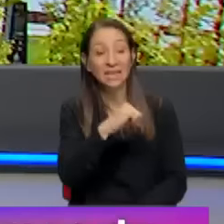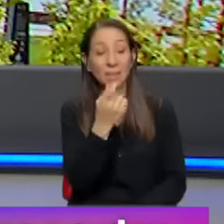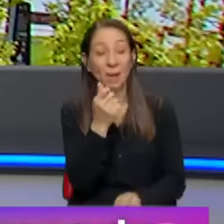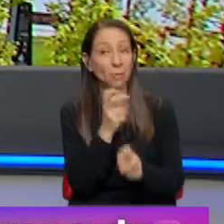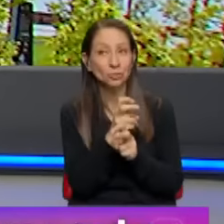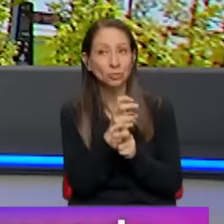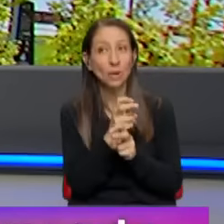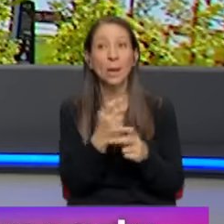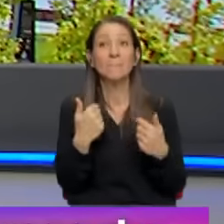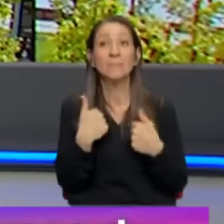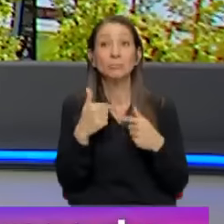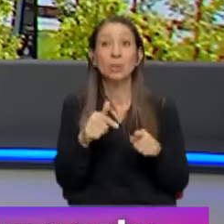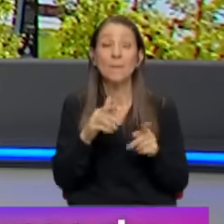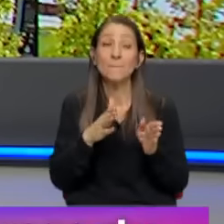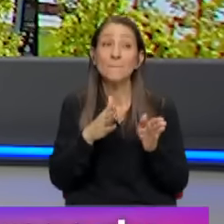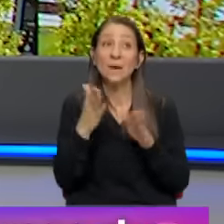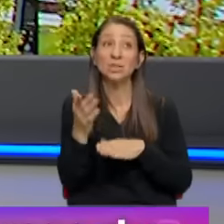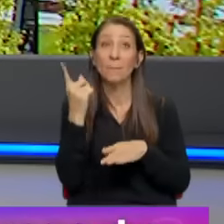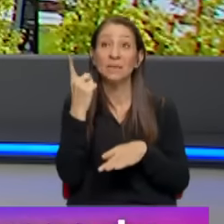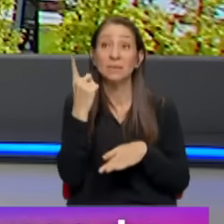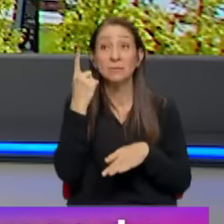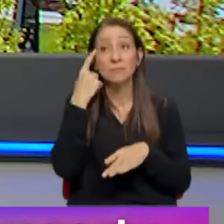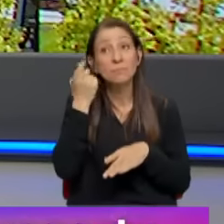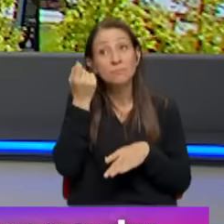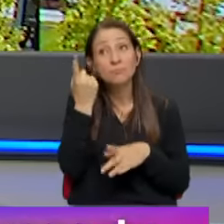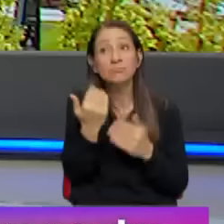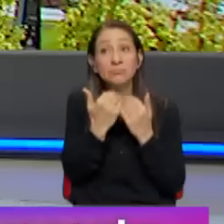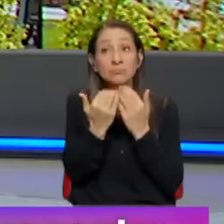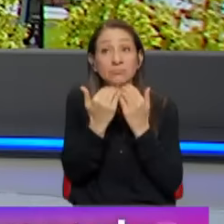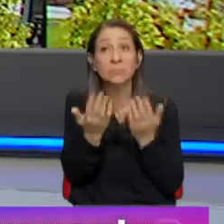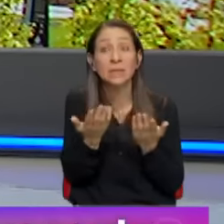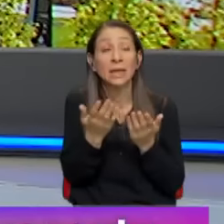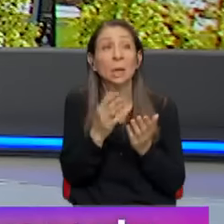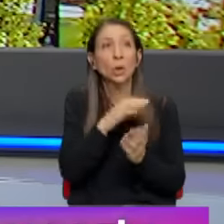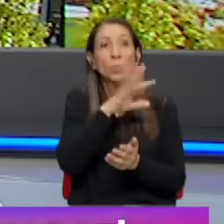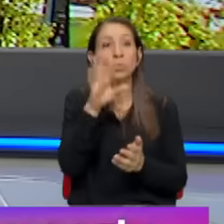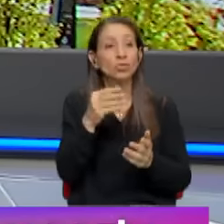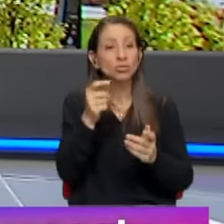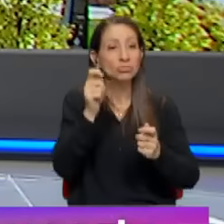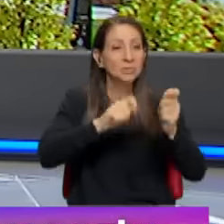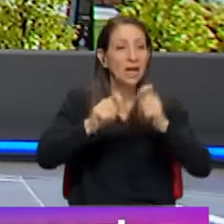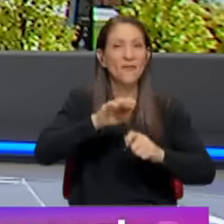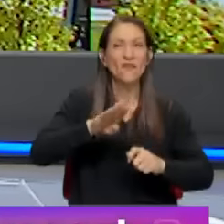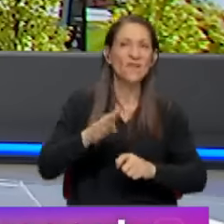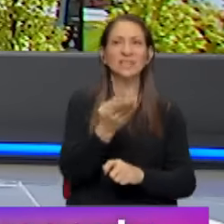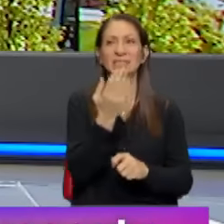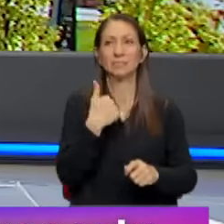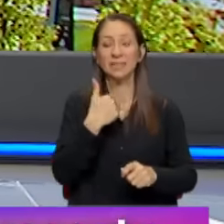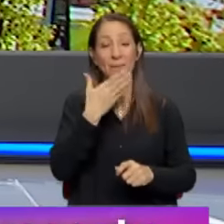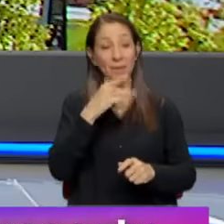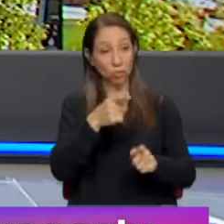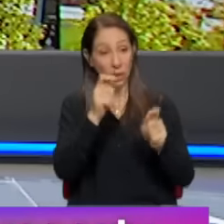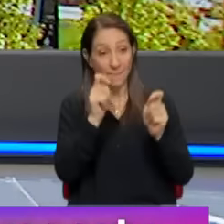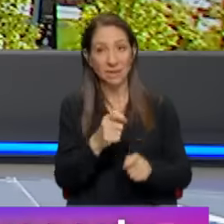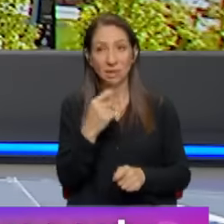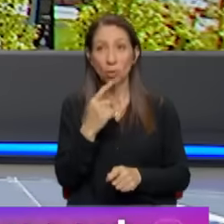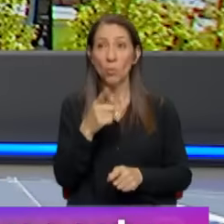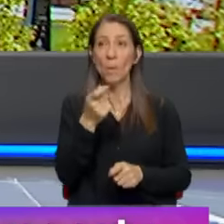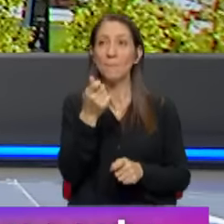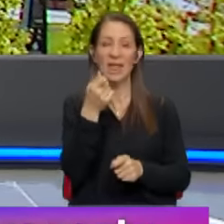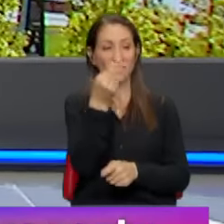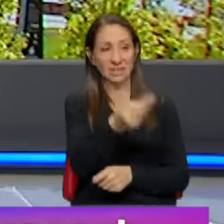biz buradan başka bir çıkarım yapamıyoruz. Ve bütün yatırımlardan vazgeçilir biz emekliye bunu yaparsak ya da